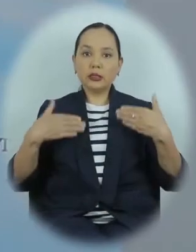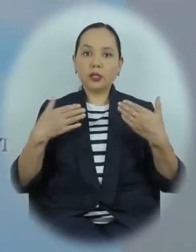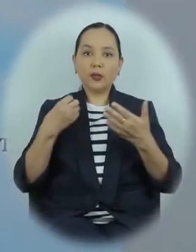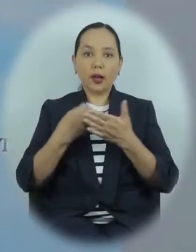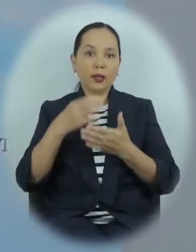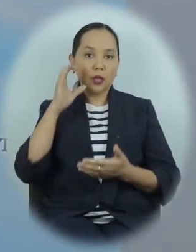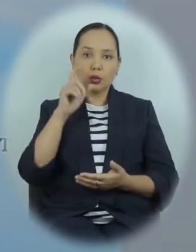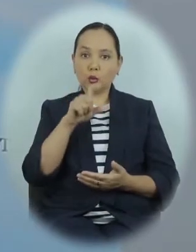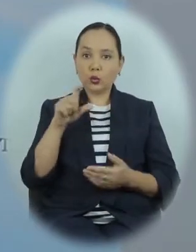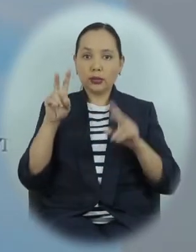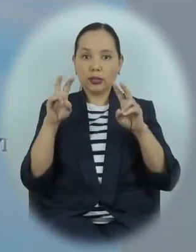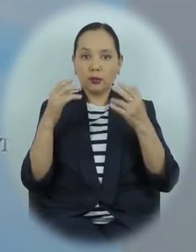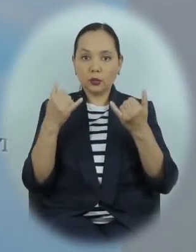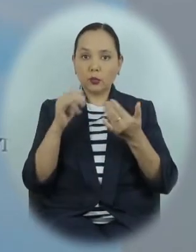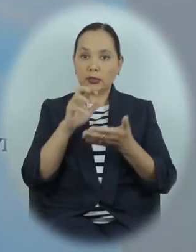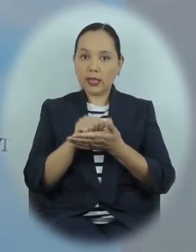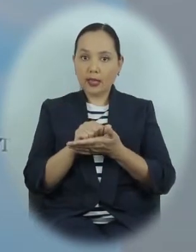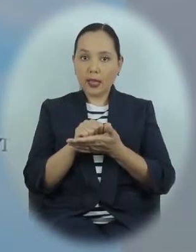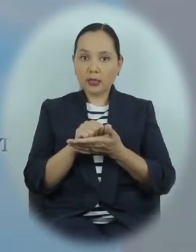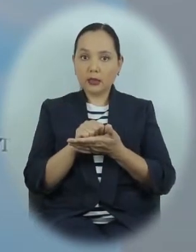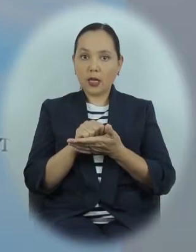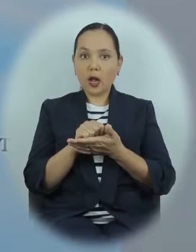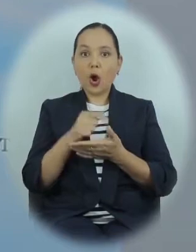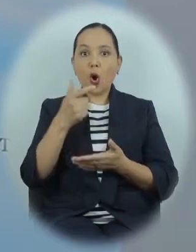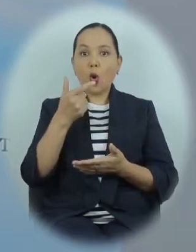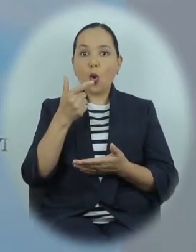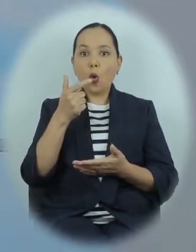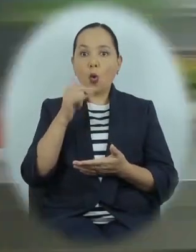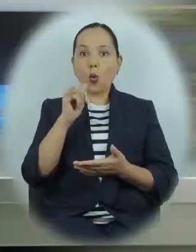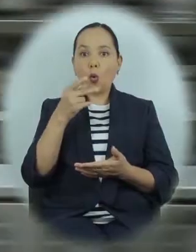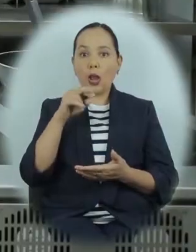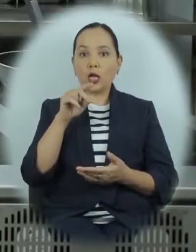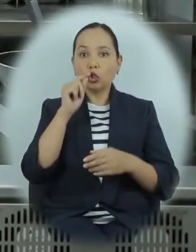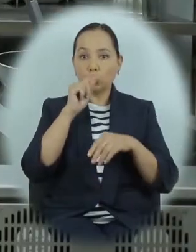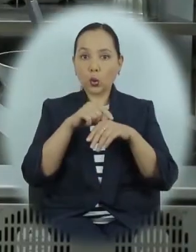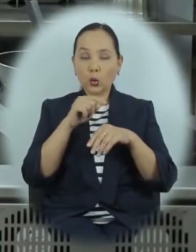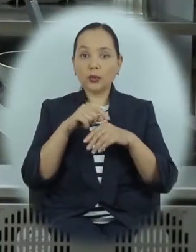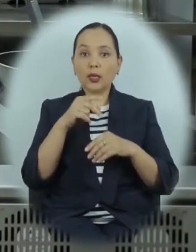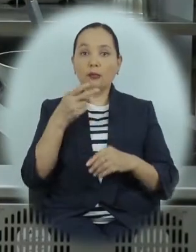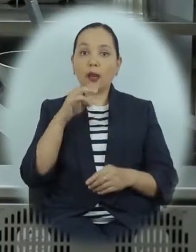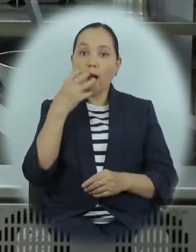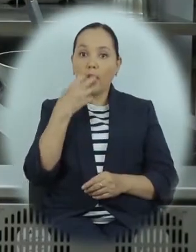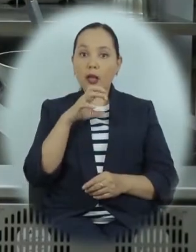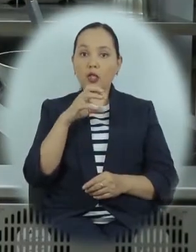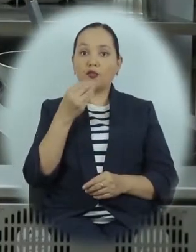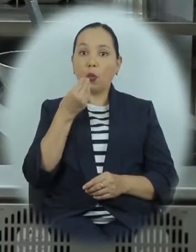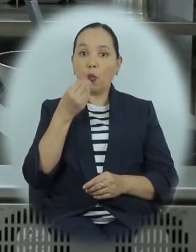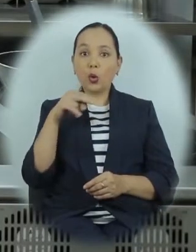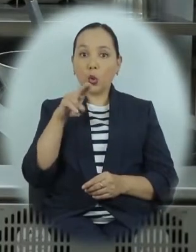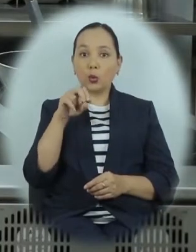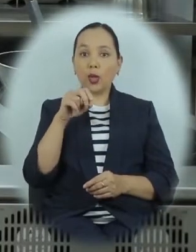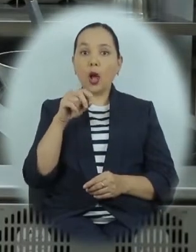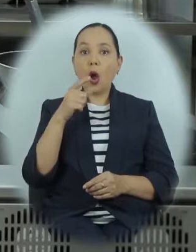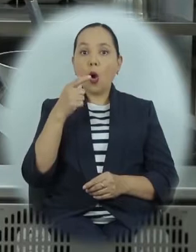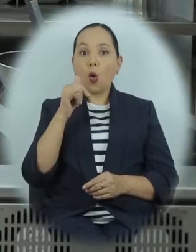Здравствуйте, дорогие слушатели! Тема сегодняшнего занятия – гуляш из курицы. Для горячего блюда гуляш из курицы